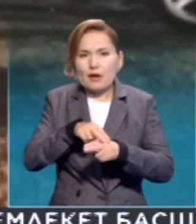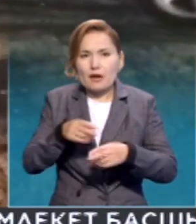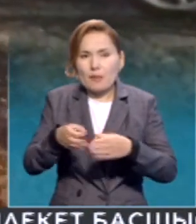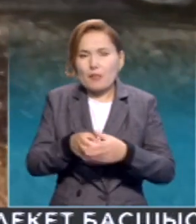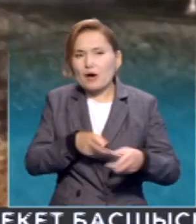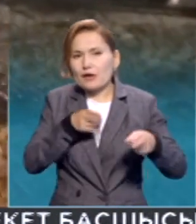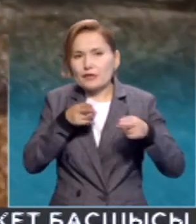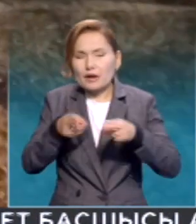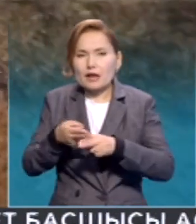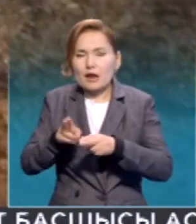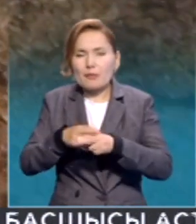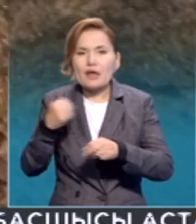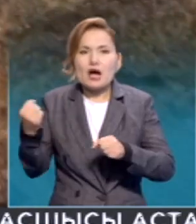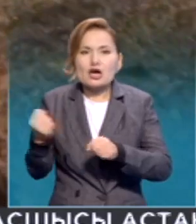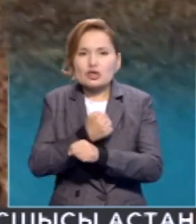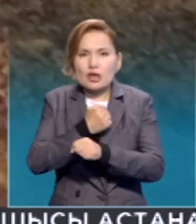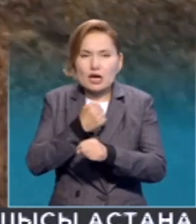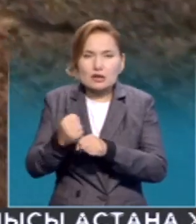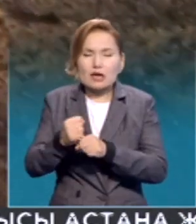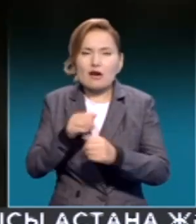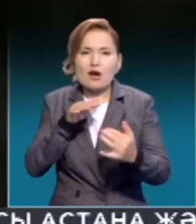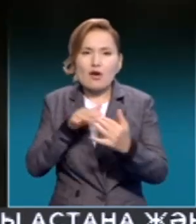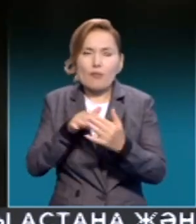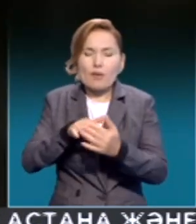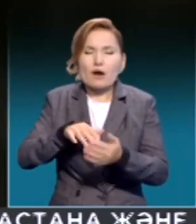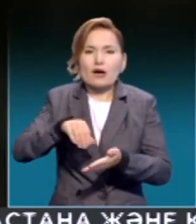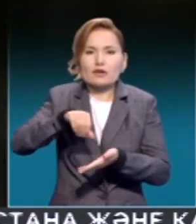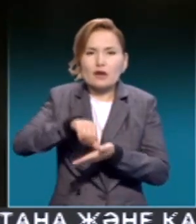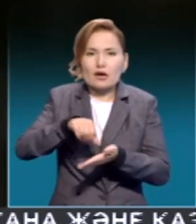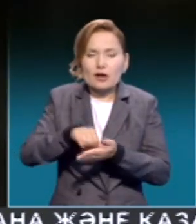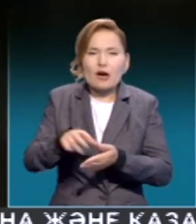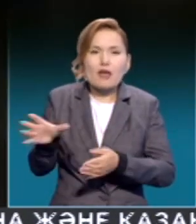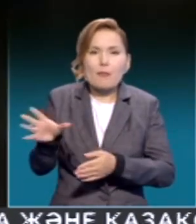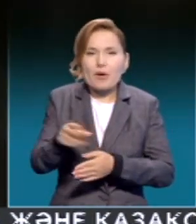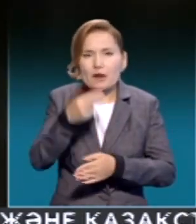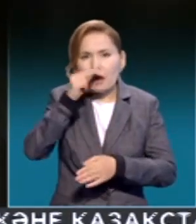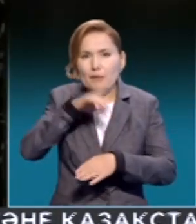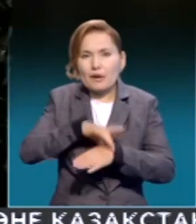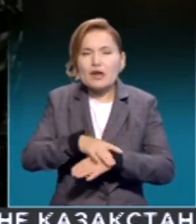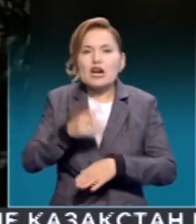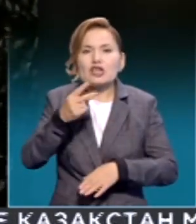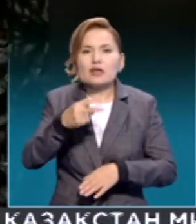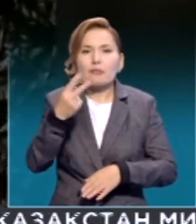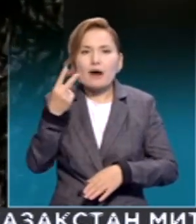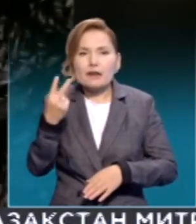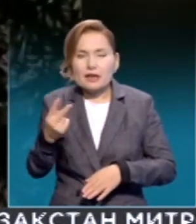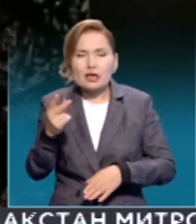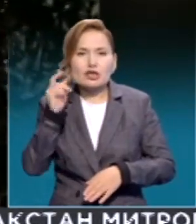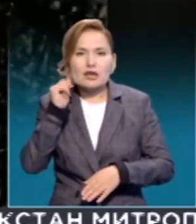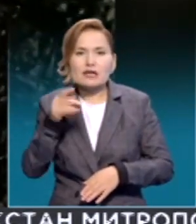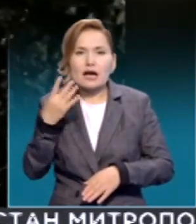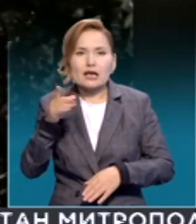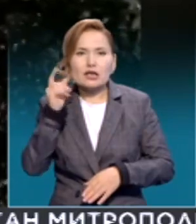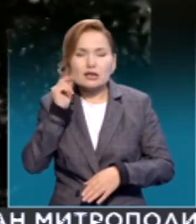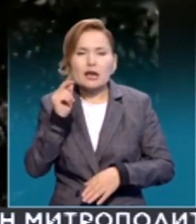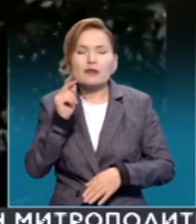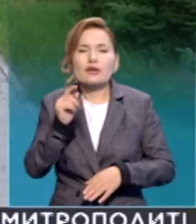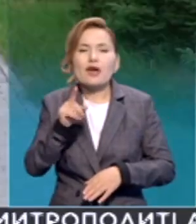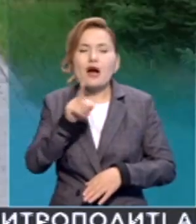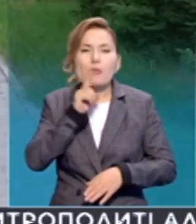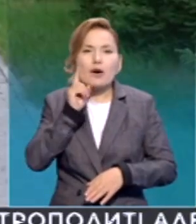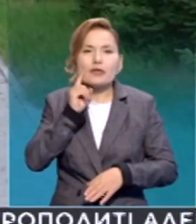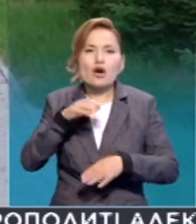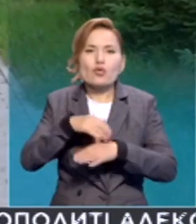жедел тергеу тобы жанжалға қатысқандарды түгел анықтады. Олардың бәрі 22 мен 40 жас аралығындағы Көкшетау мен Қарағанды